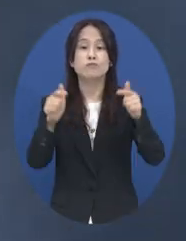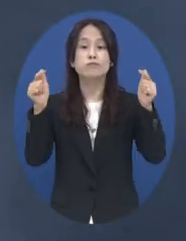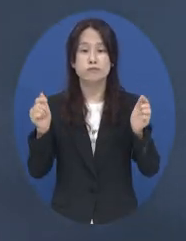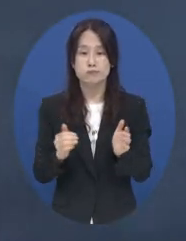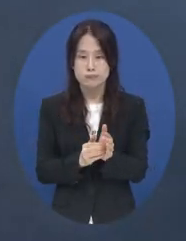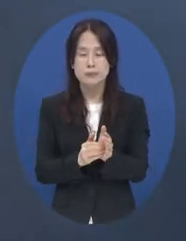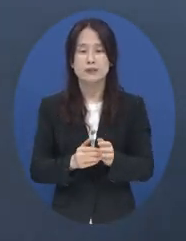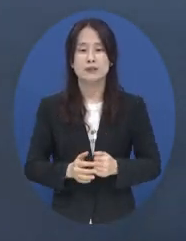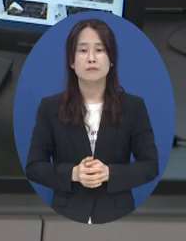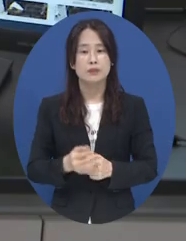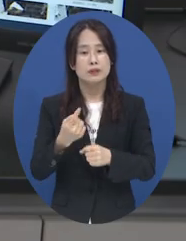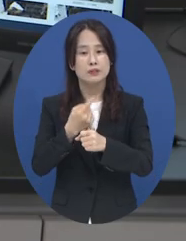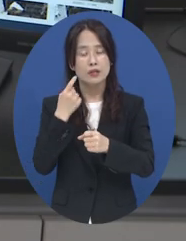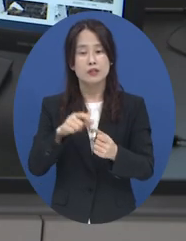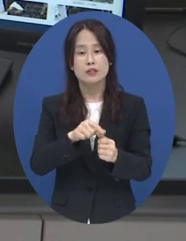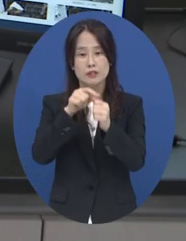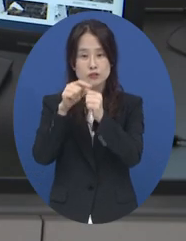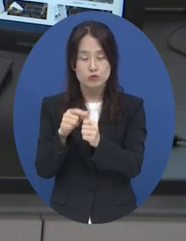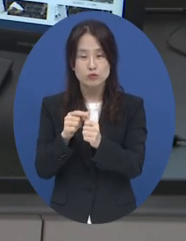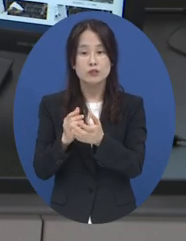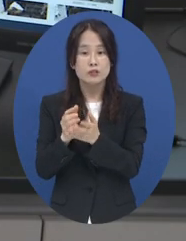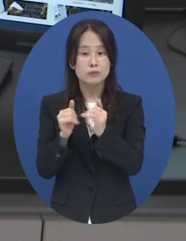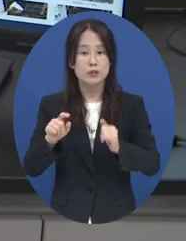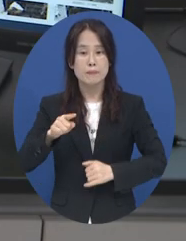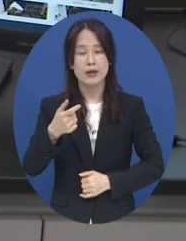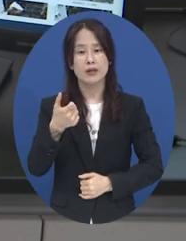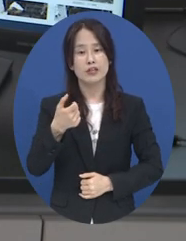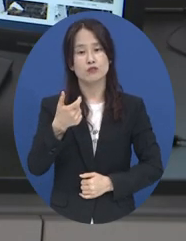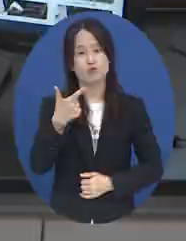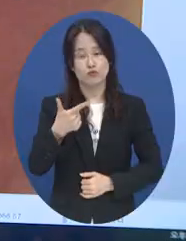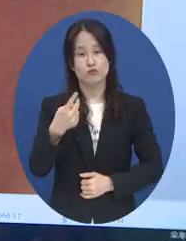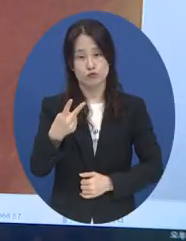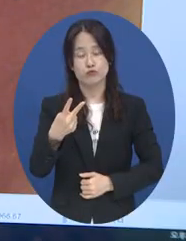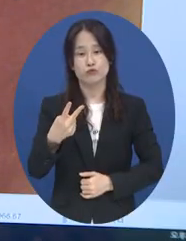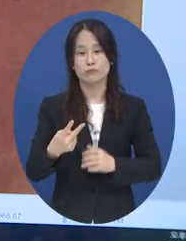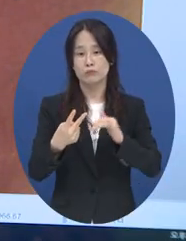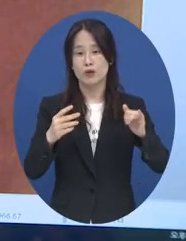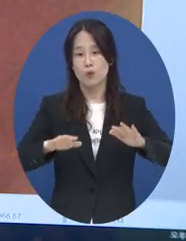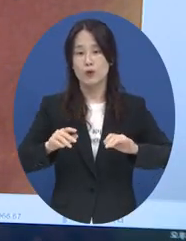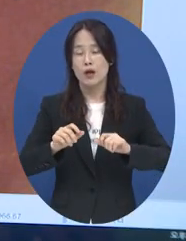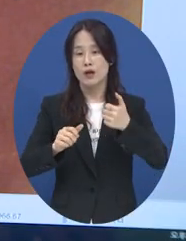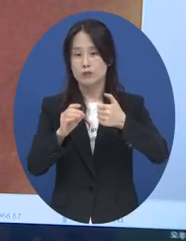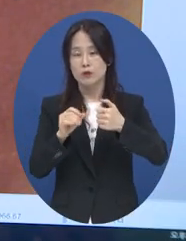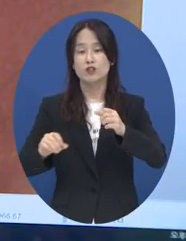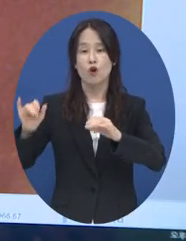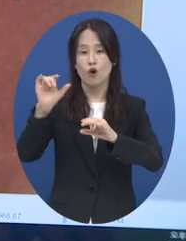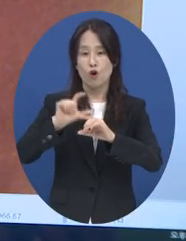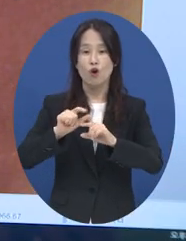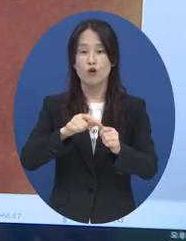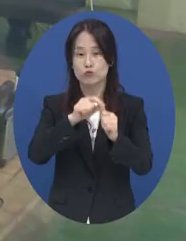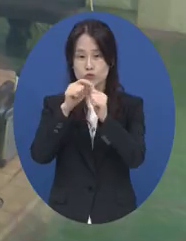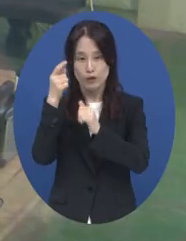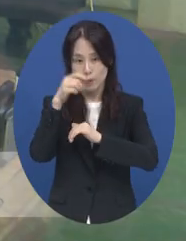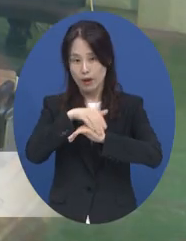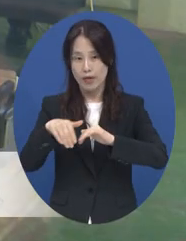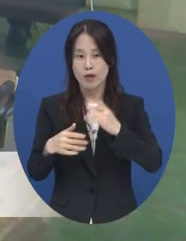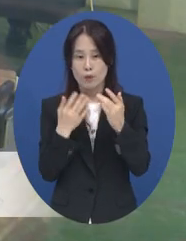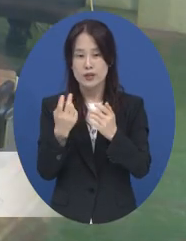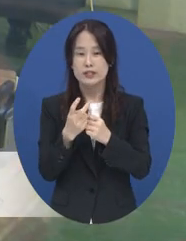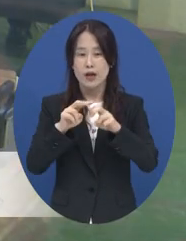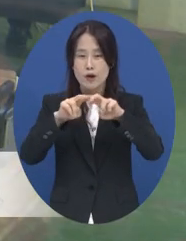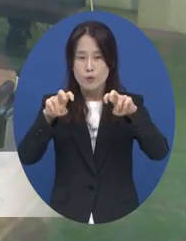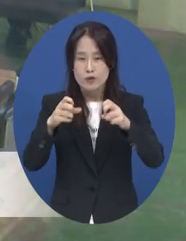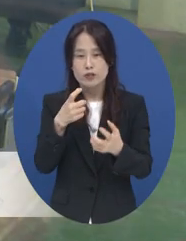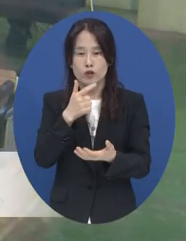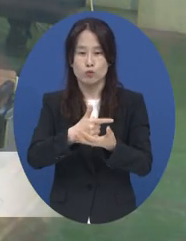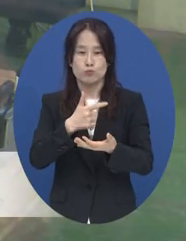꾸준히 늘려왔습니다. 지난해까지 채용된 전문 인력은 162명으로 올해 10명을 추가 채용합니다. 또 화재 원인